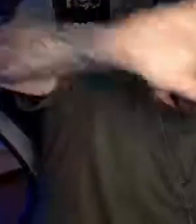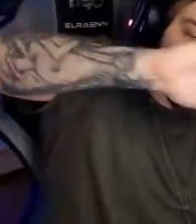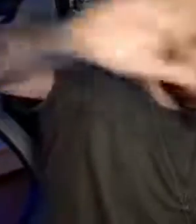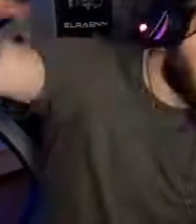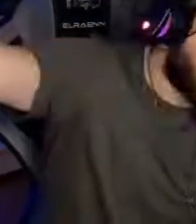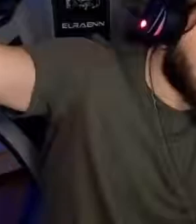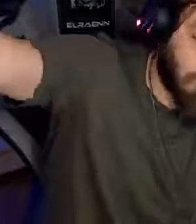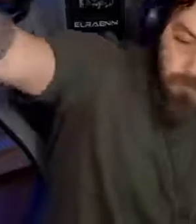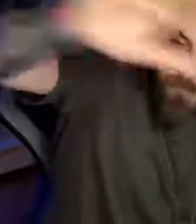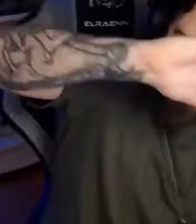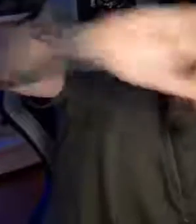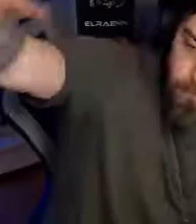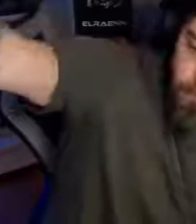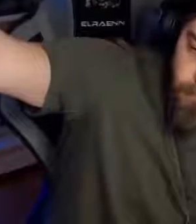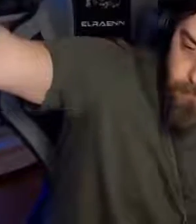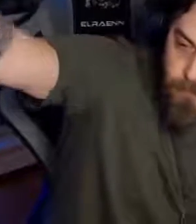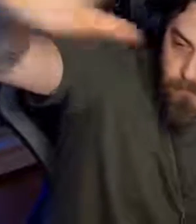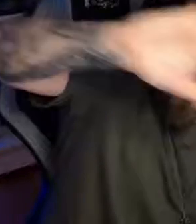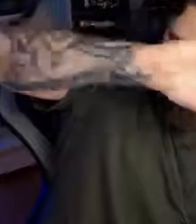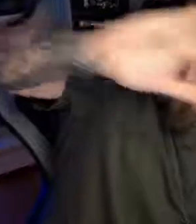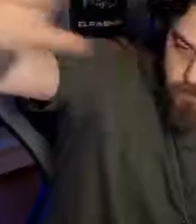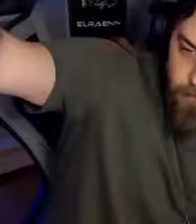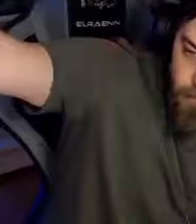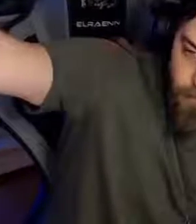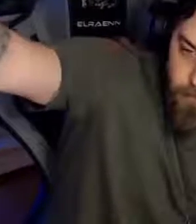Seviyorum hepinizi.